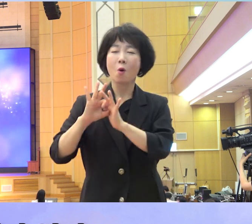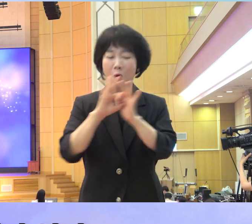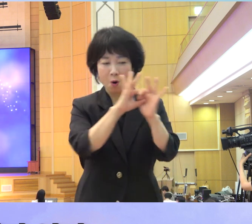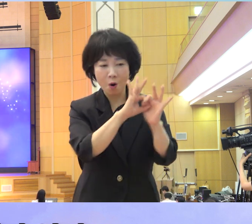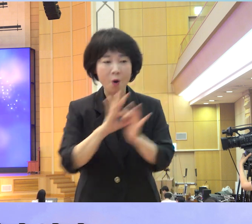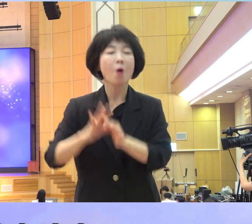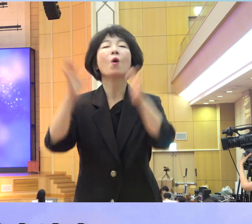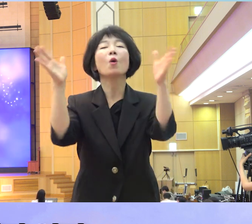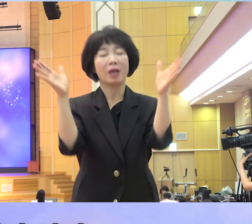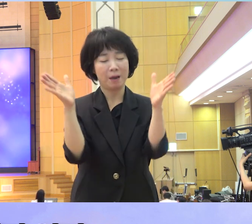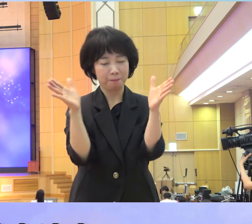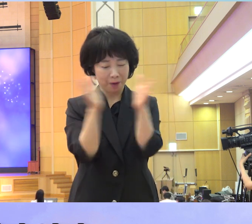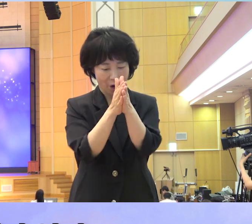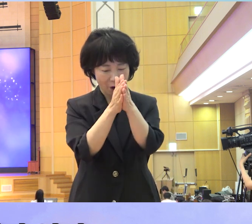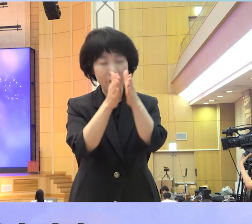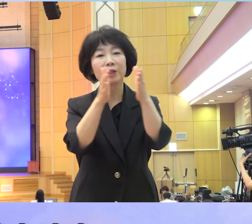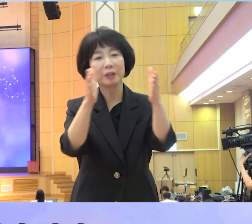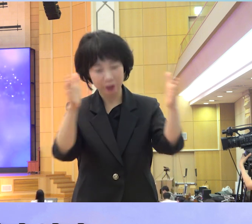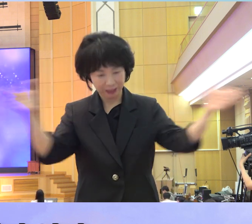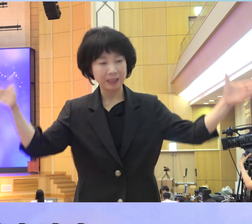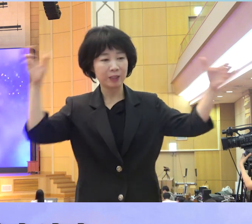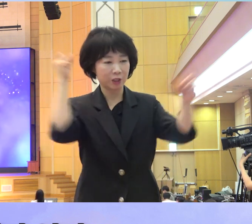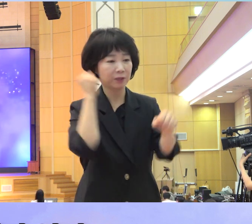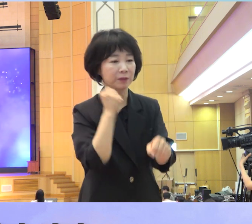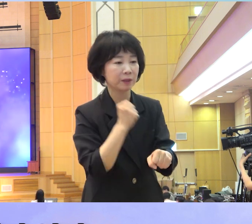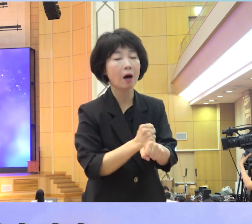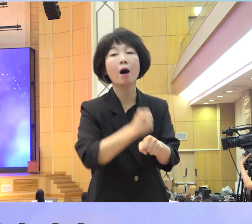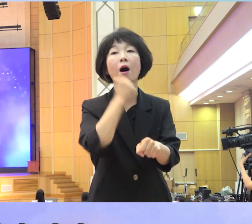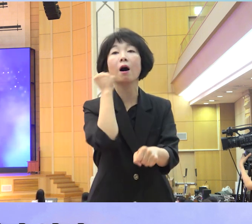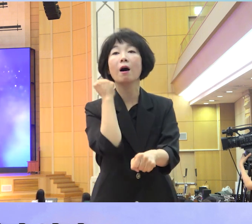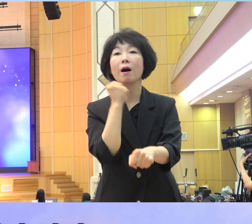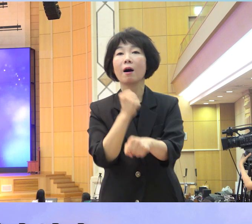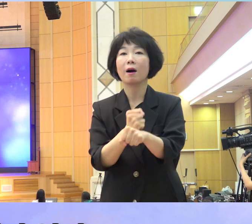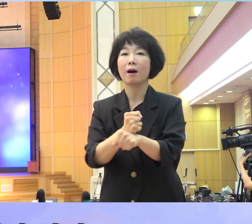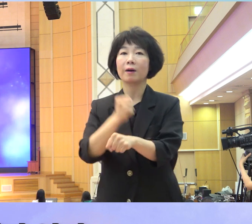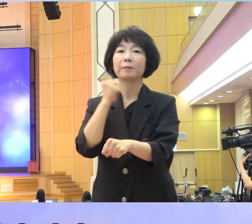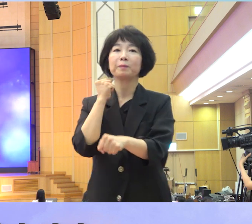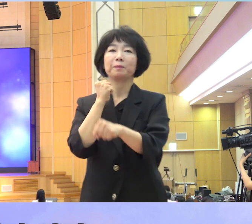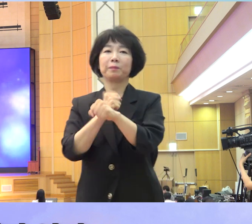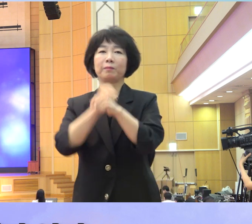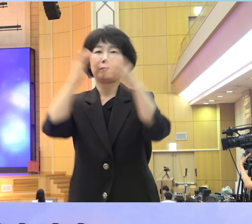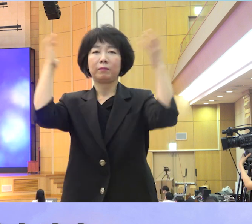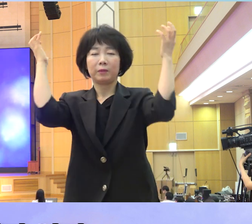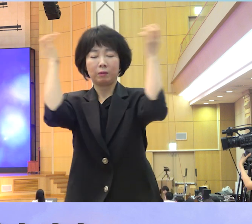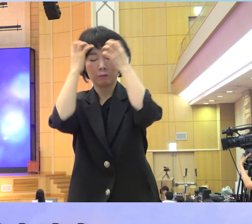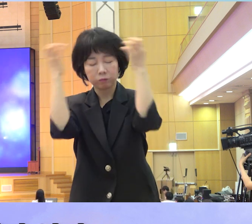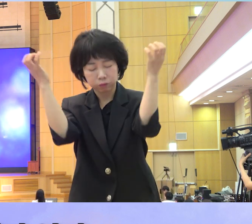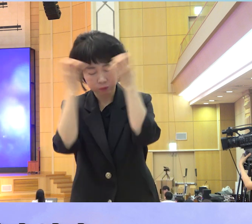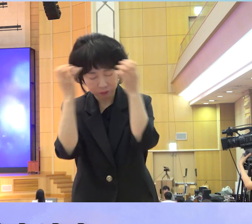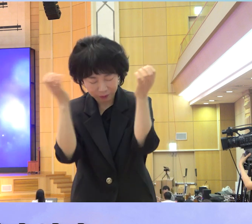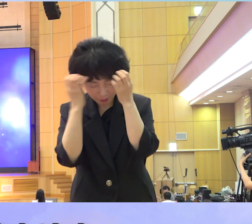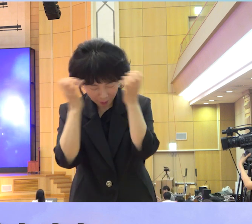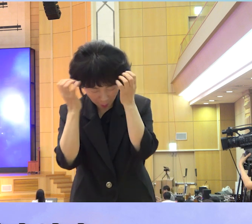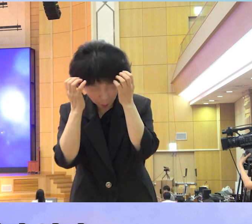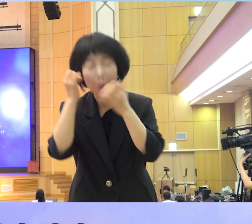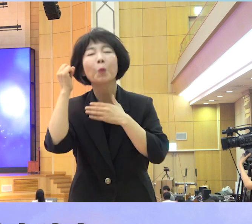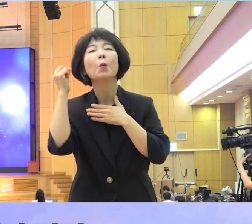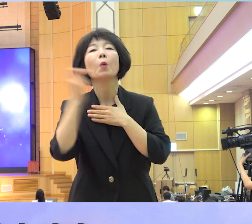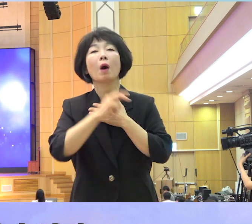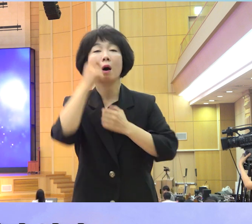우릴 통해 편 고통과 슬픔 중에